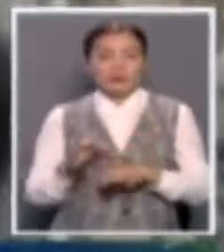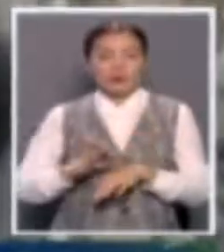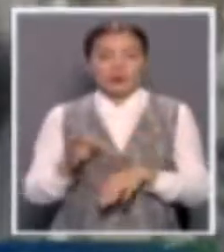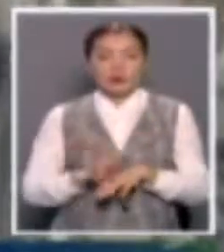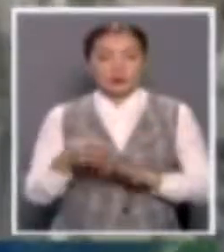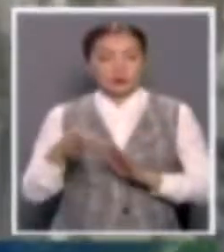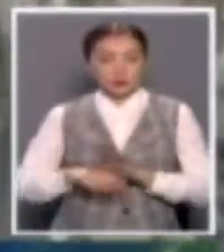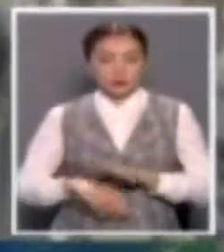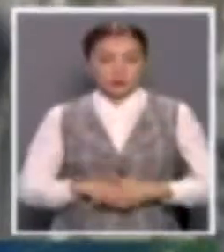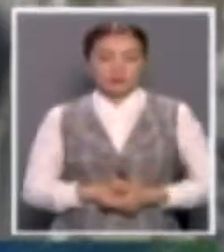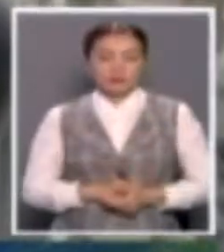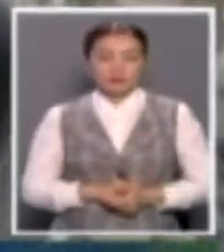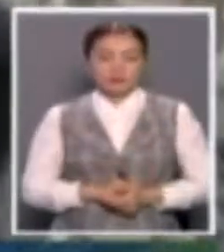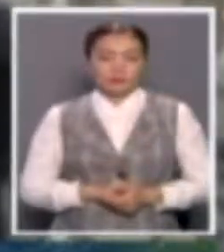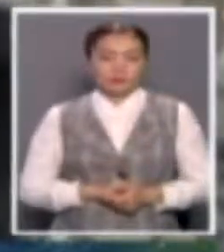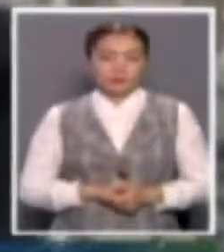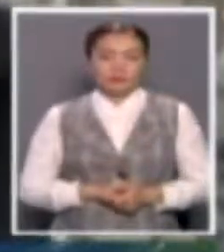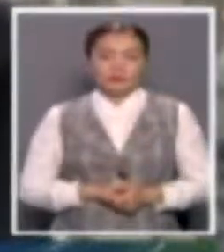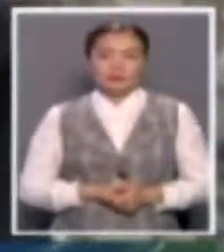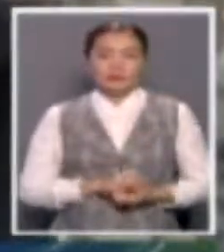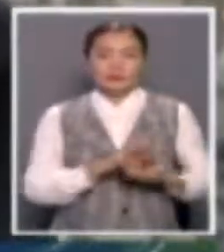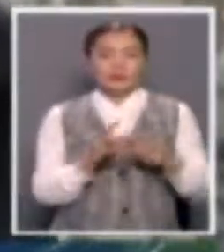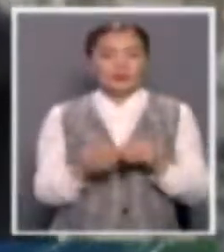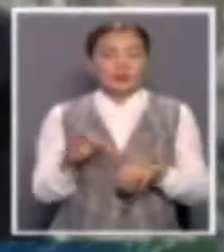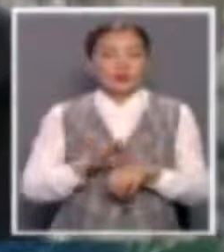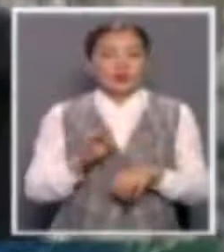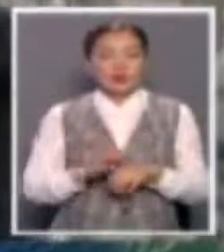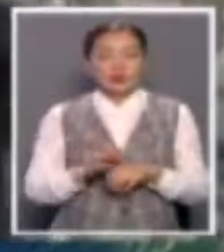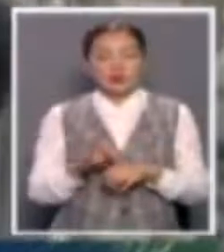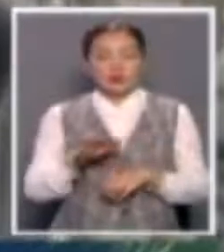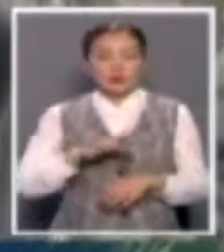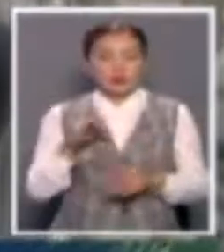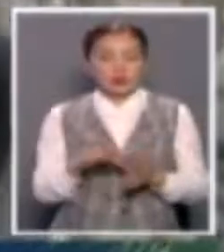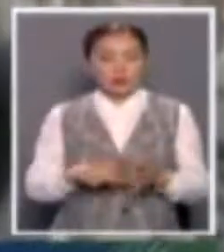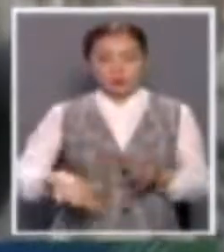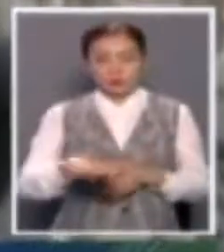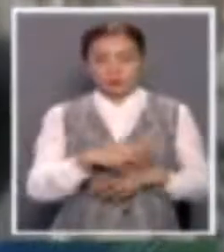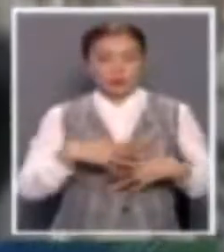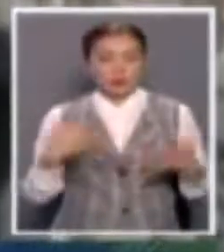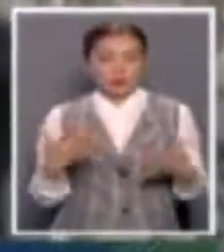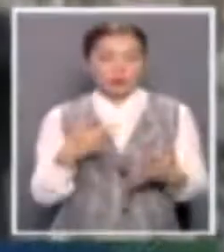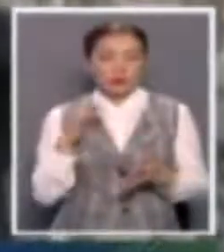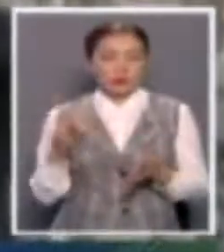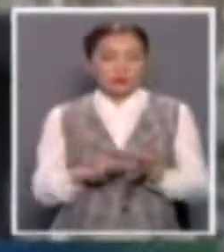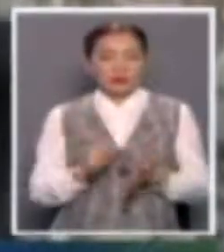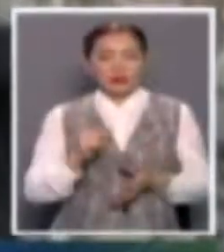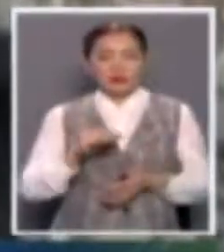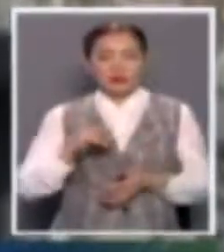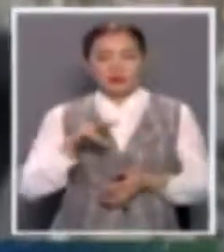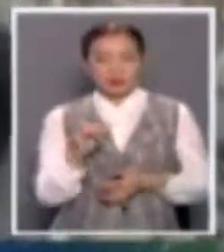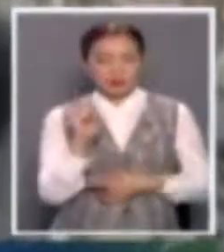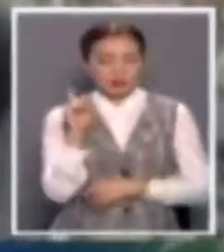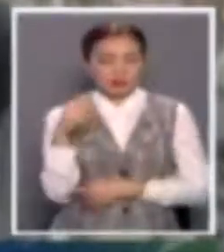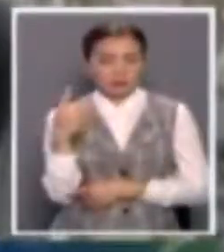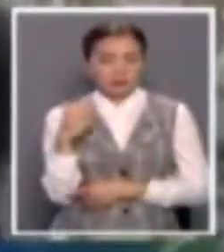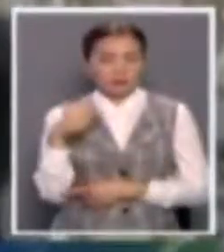түрлер арасында тіркеліп отыр. Жалпы енді аурушаңдықтың облыс бойынша көп көрсеткіші, яғни көп тіркеліп отқан аймақтар, бұл